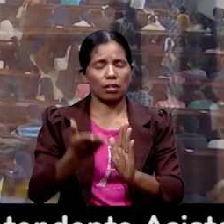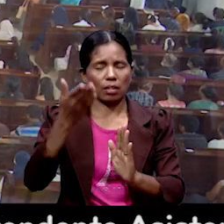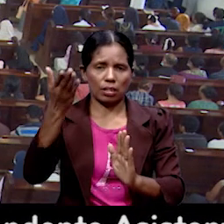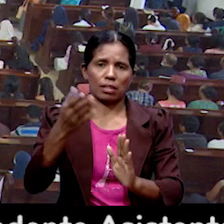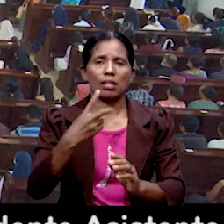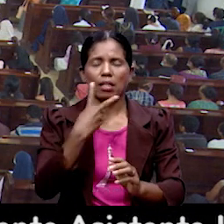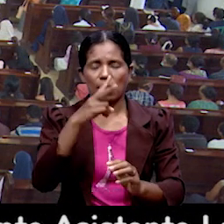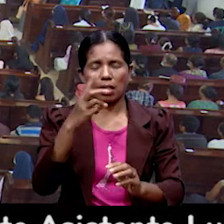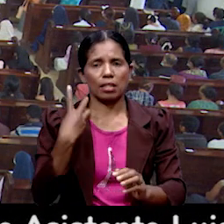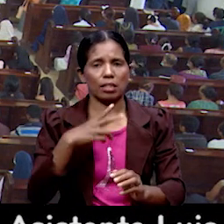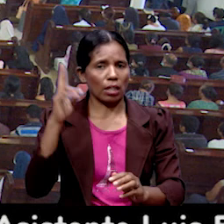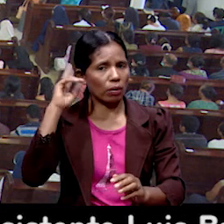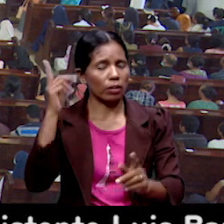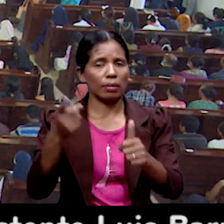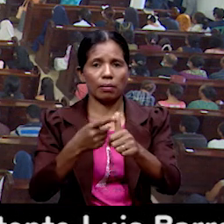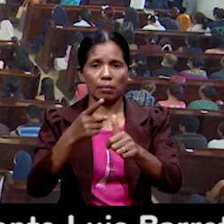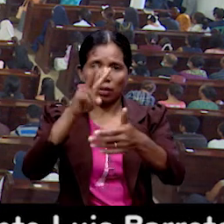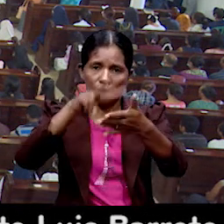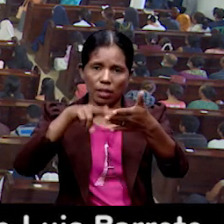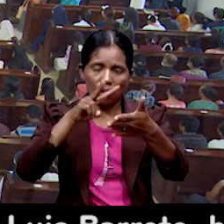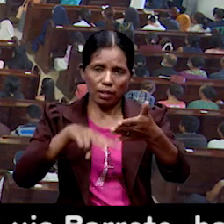rona ia primeira leitura.